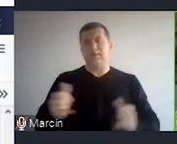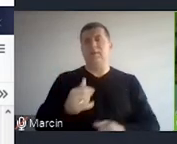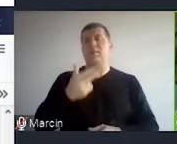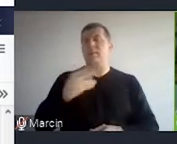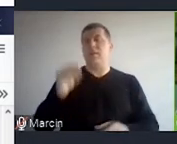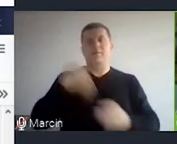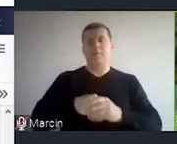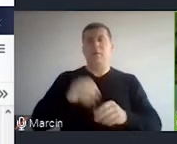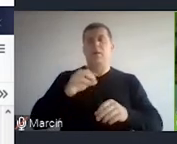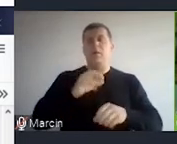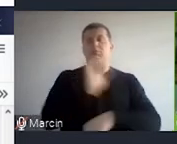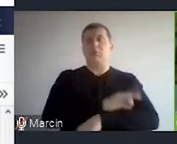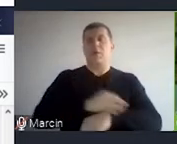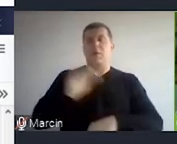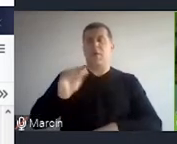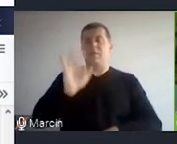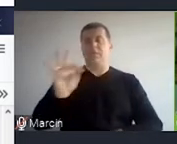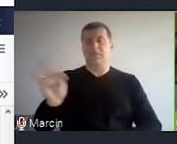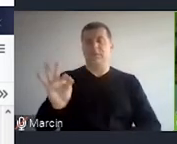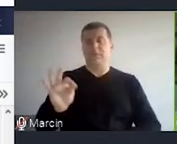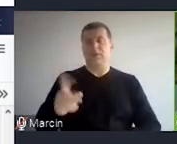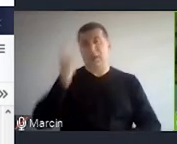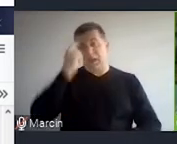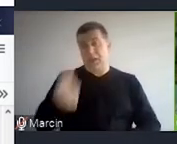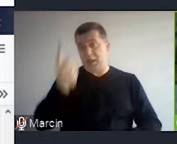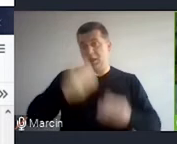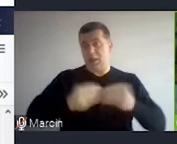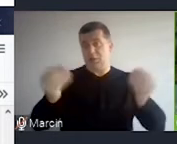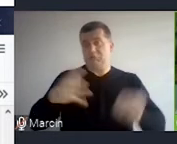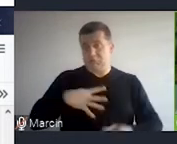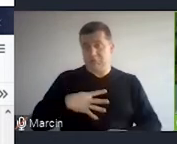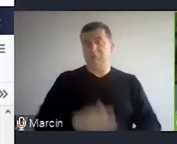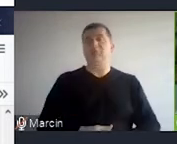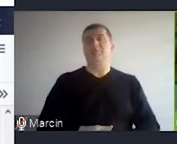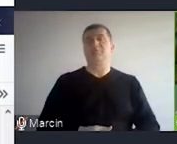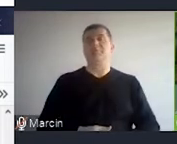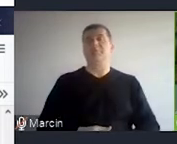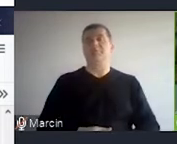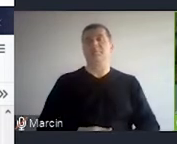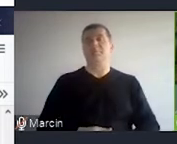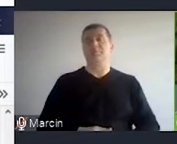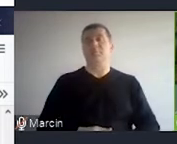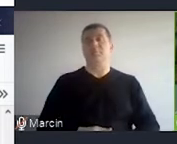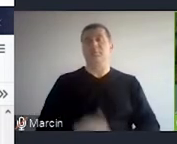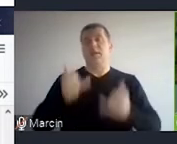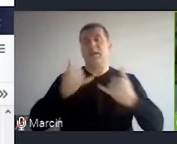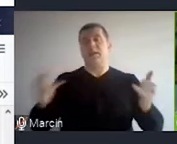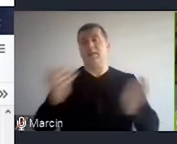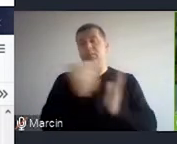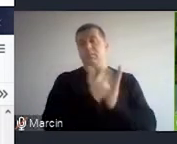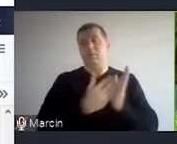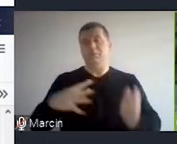w projektach EFS-u. Zdarzyły się w projektach programu Inteligentny Rozwój, zdarzyły się w innych